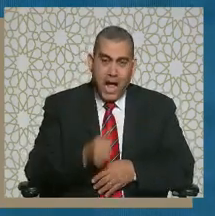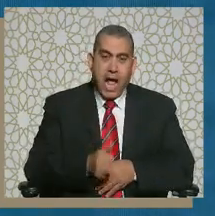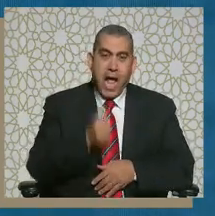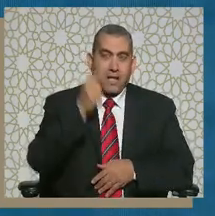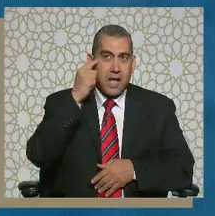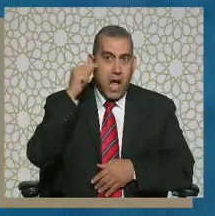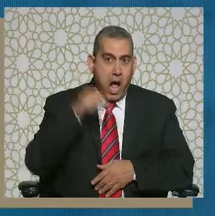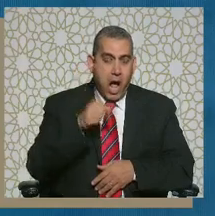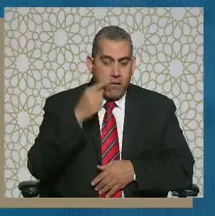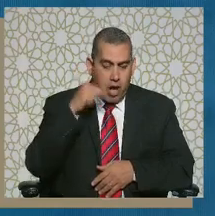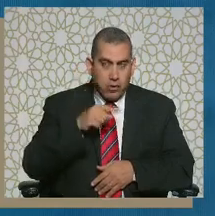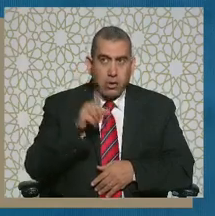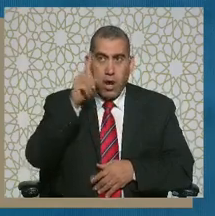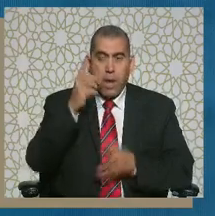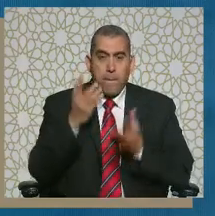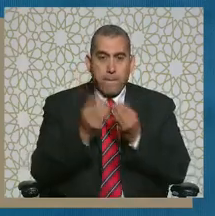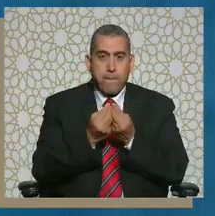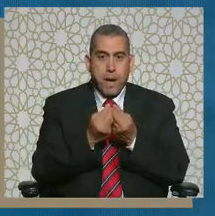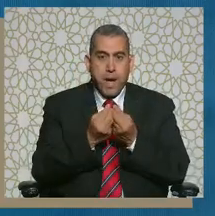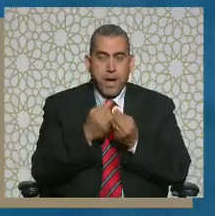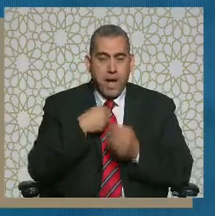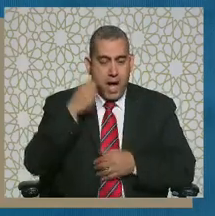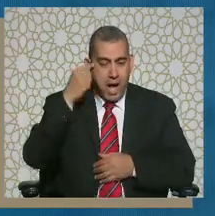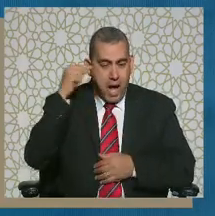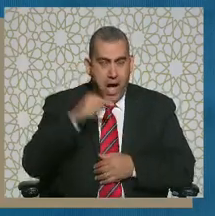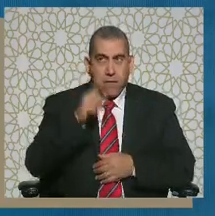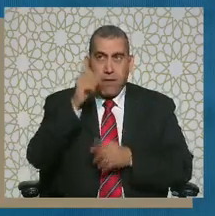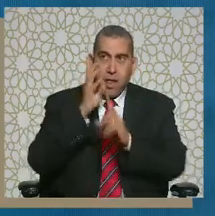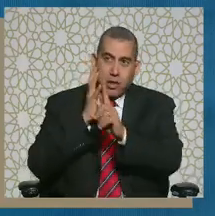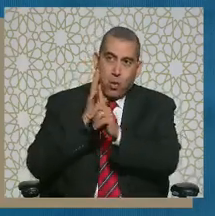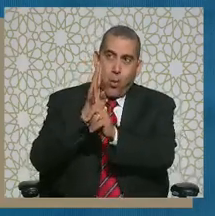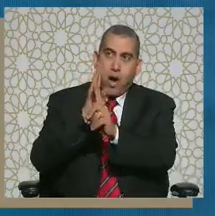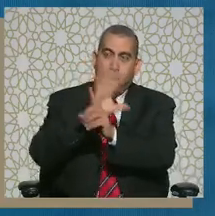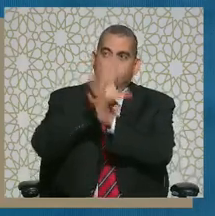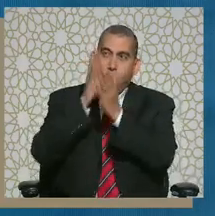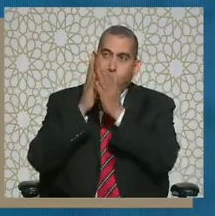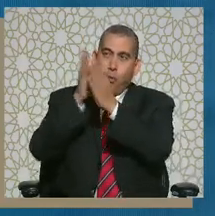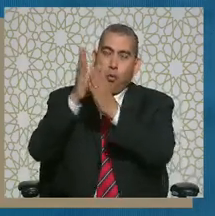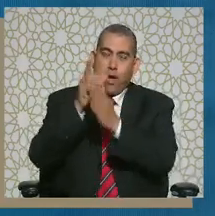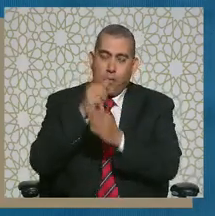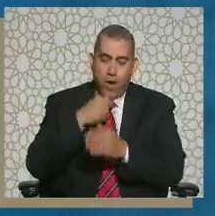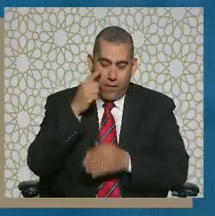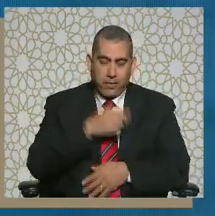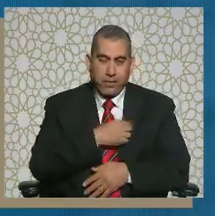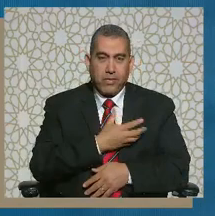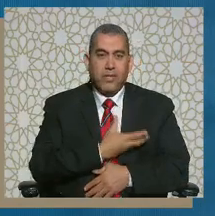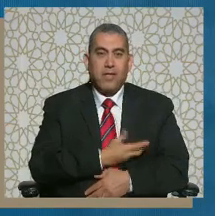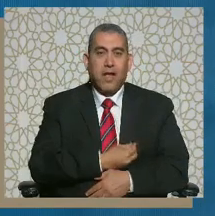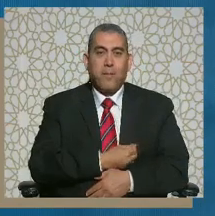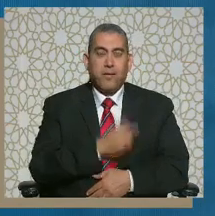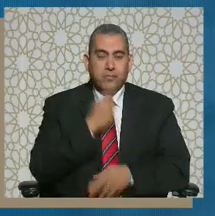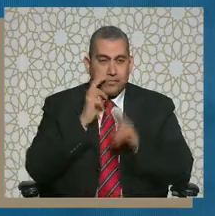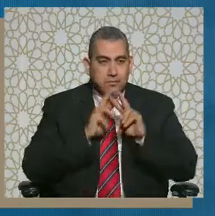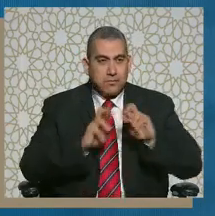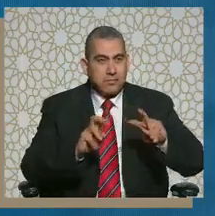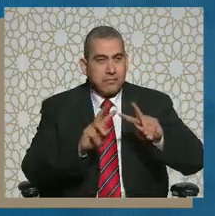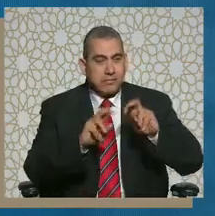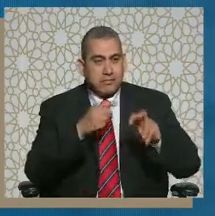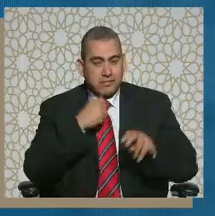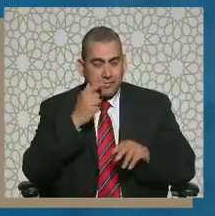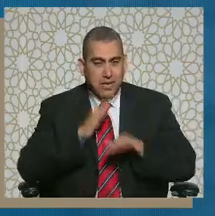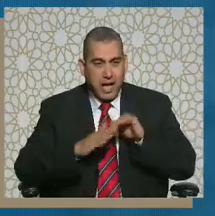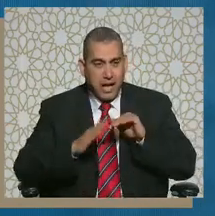الله معاك وانت متوكل عليه هتطمن فمش هتبحث عن عن الطفوله